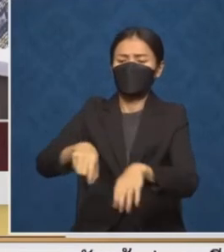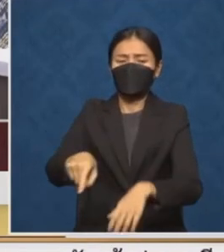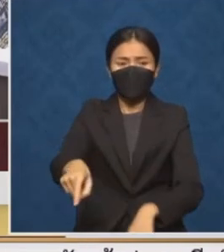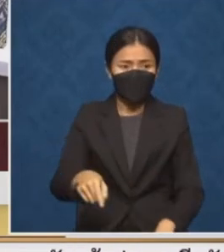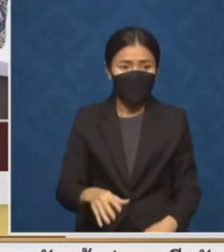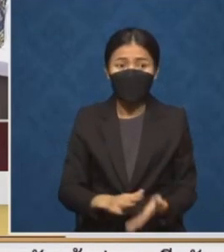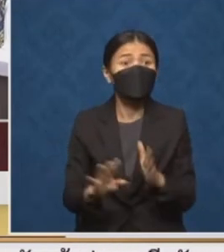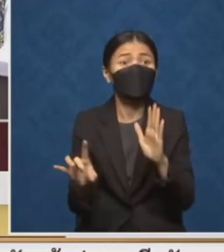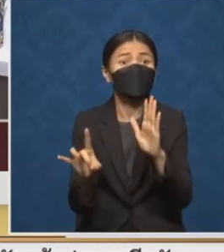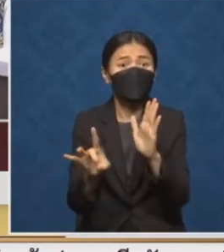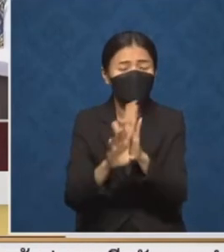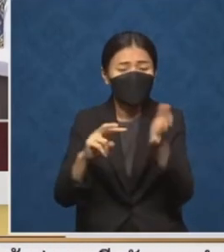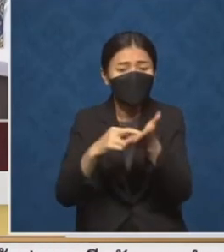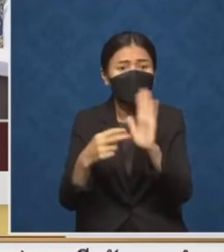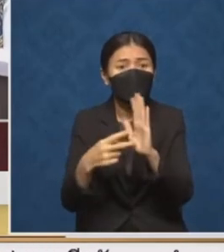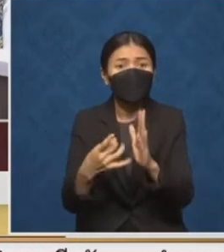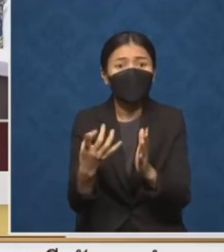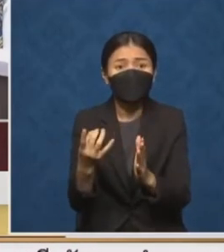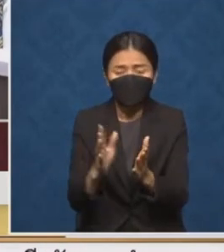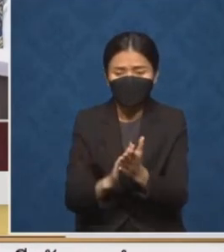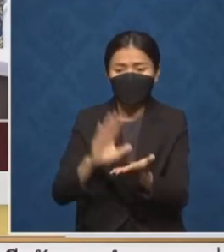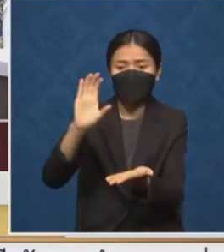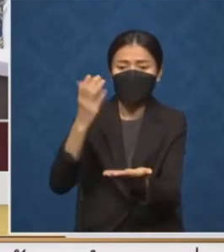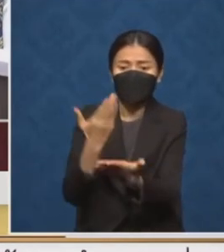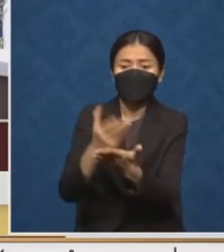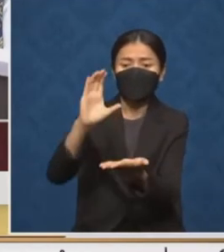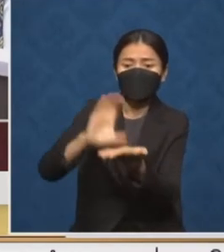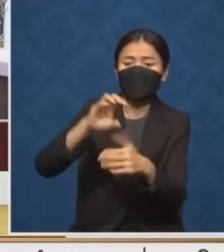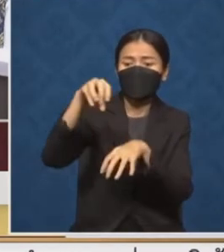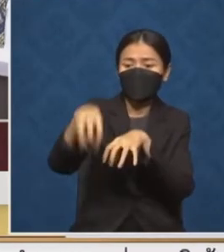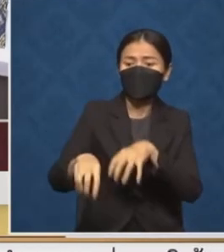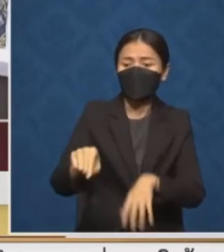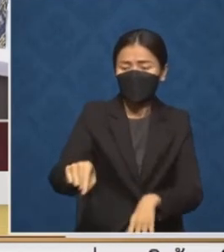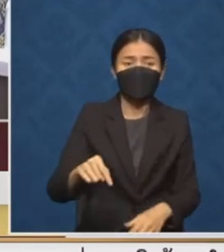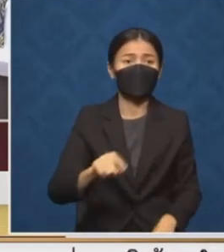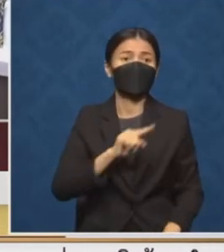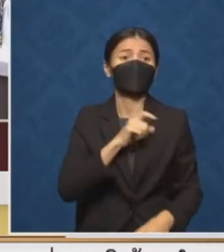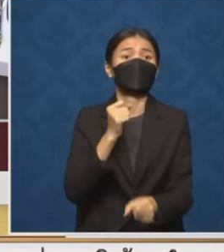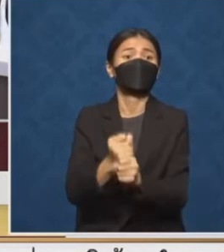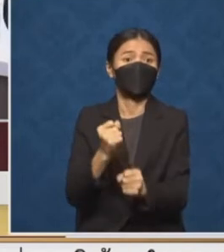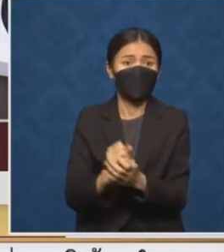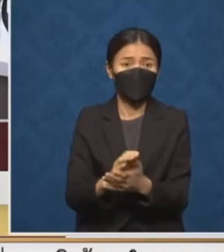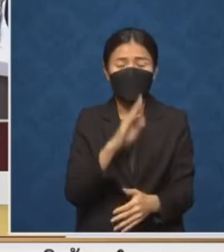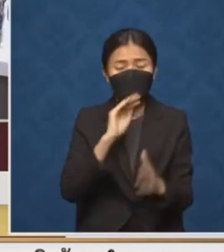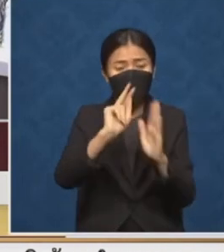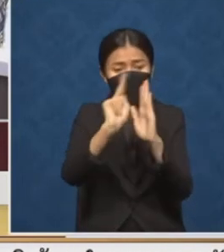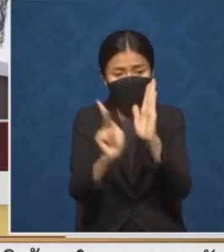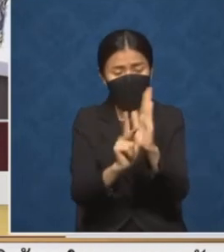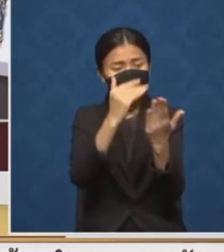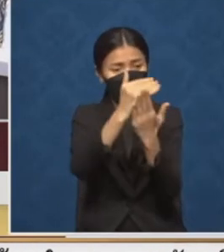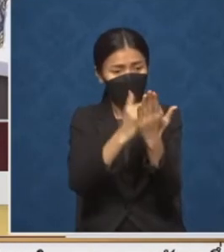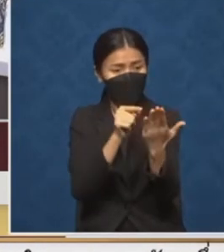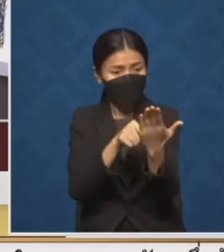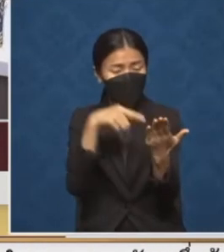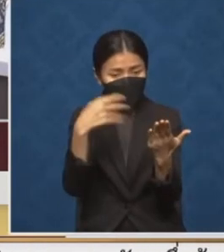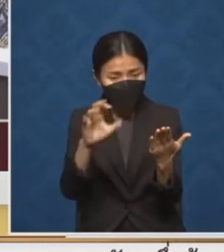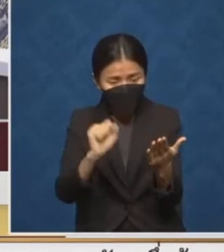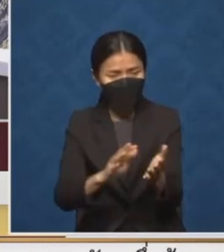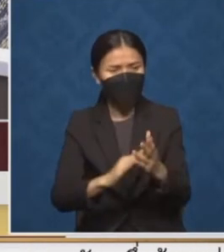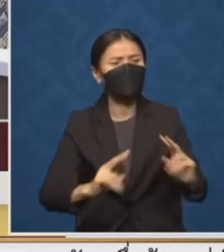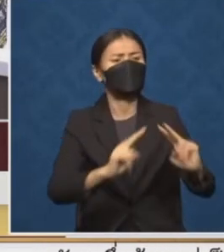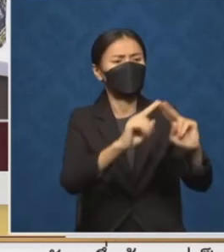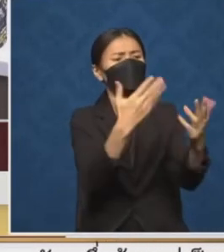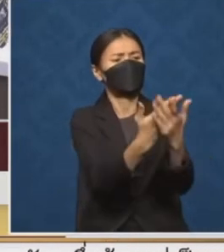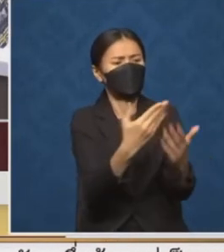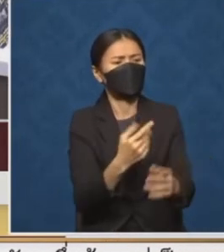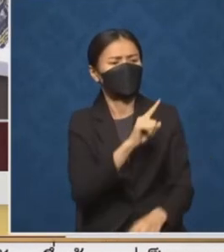การแต่สำนักงานสำนักงบประมาณไม่ต้องถ้าจะมีการเปลี่ยนแปลงผมก็สงสัยว่าทำไมเขียน